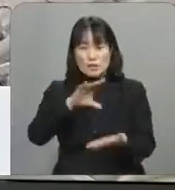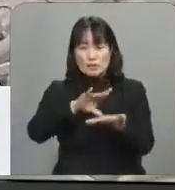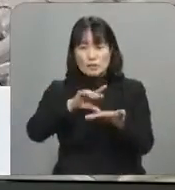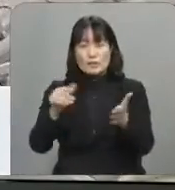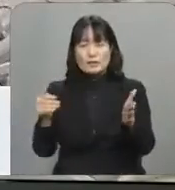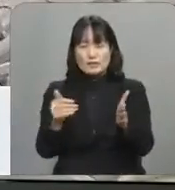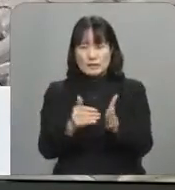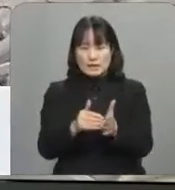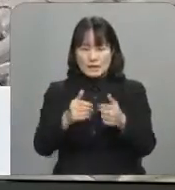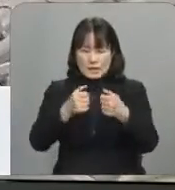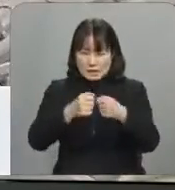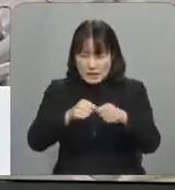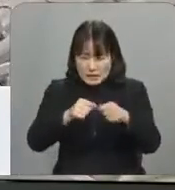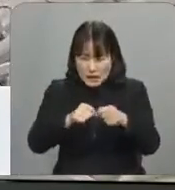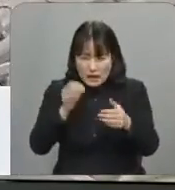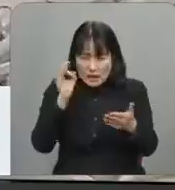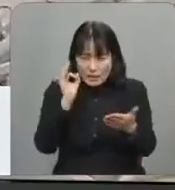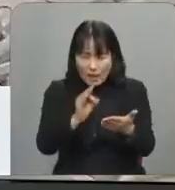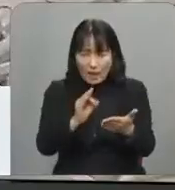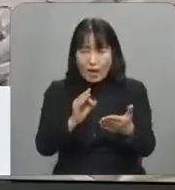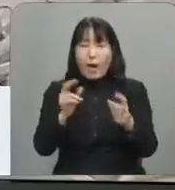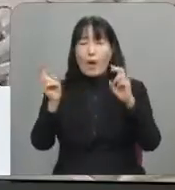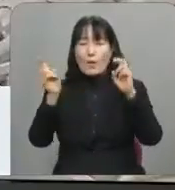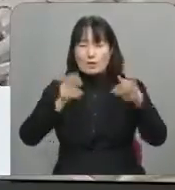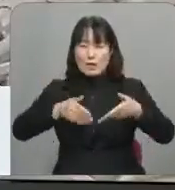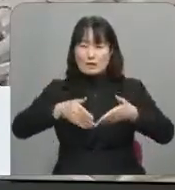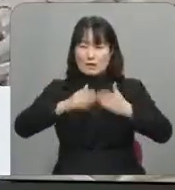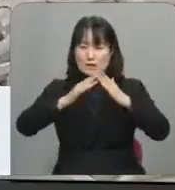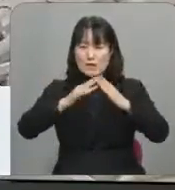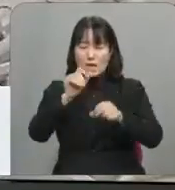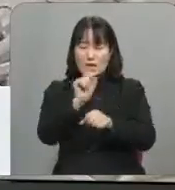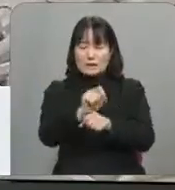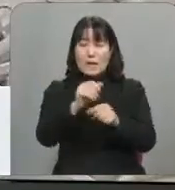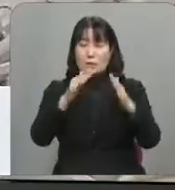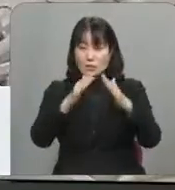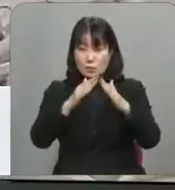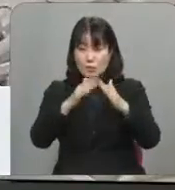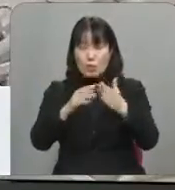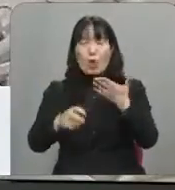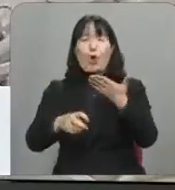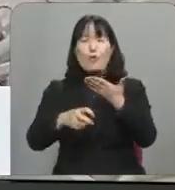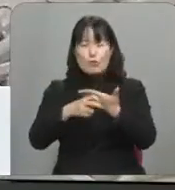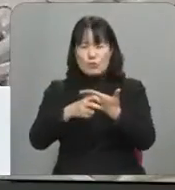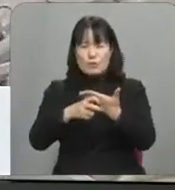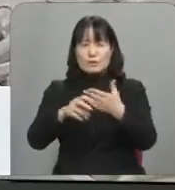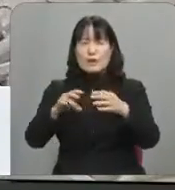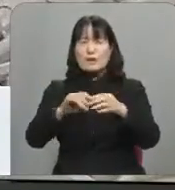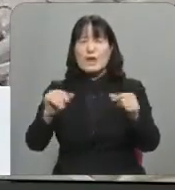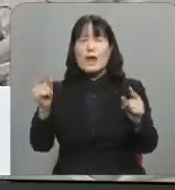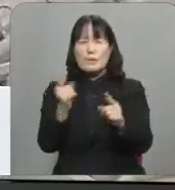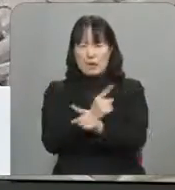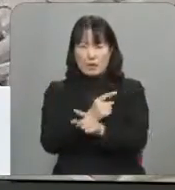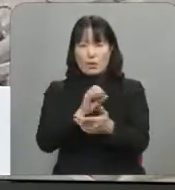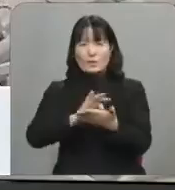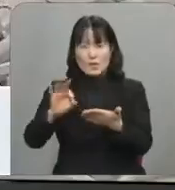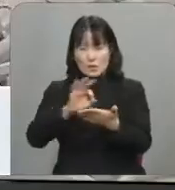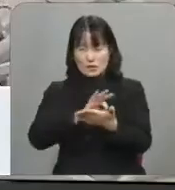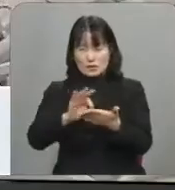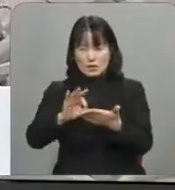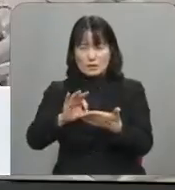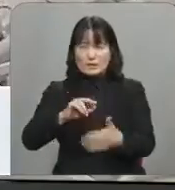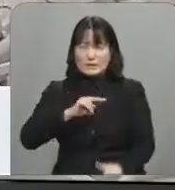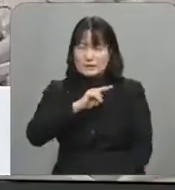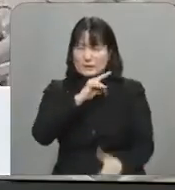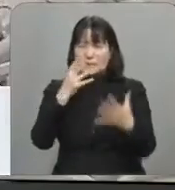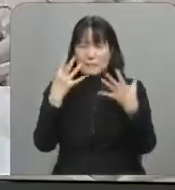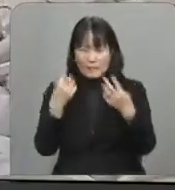더 자세히 들여다보니 건설사가 설치한 현장 사무소도 불법 형질 변경이 의심되는 등 이상한 점이